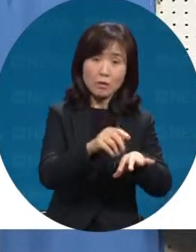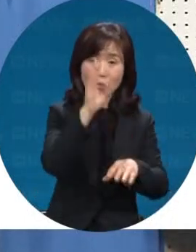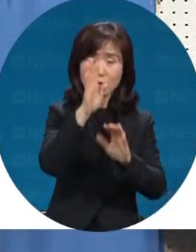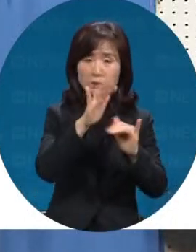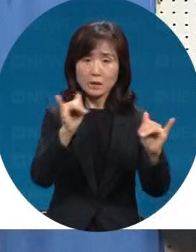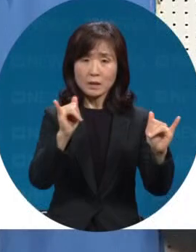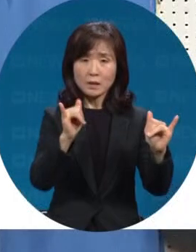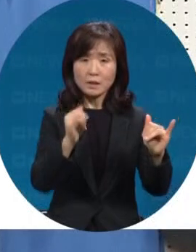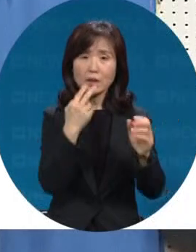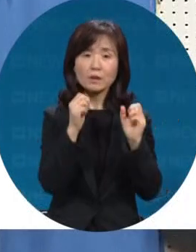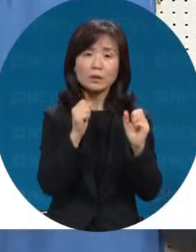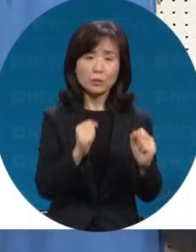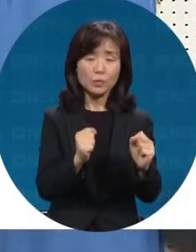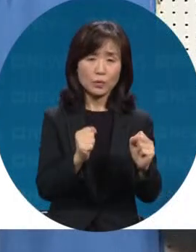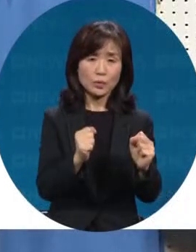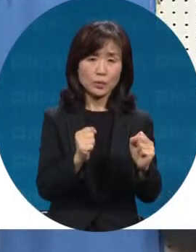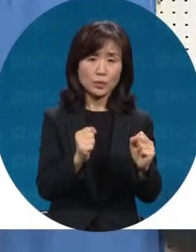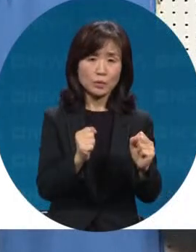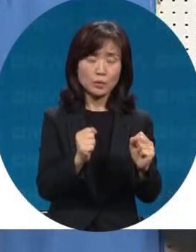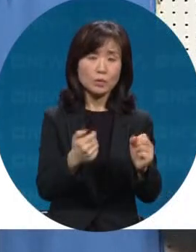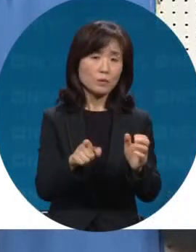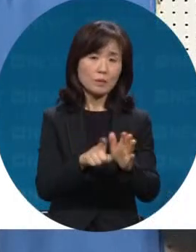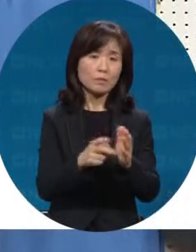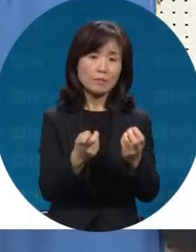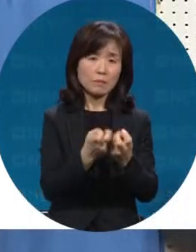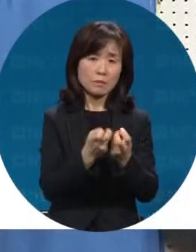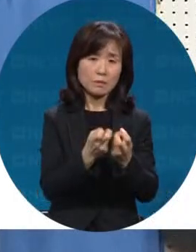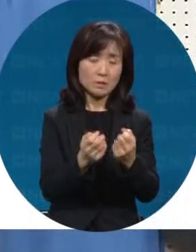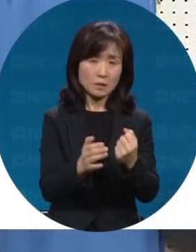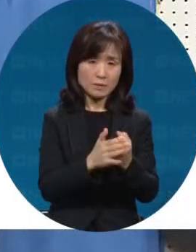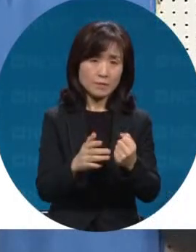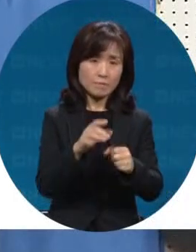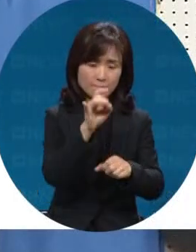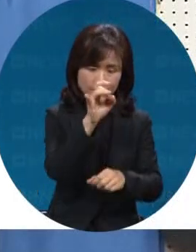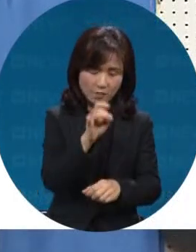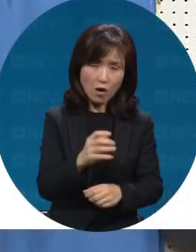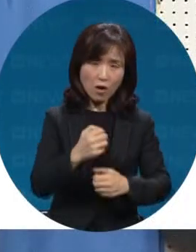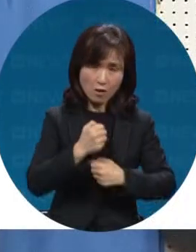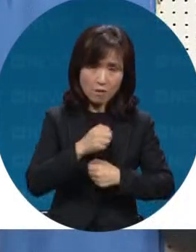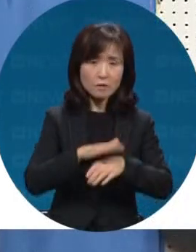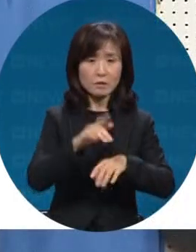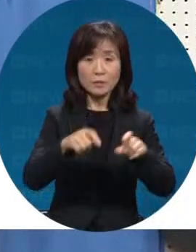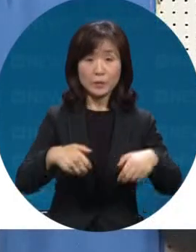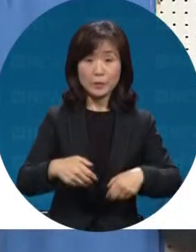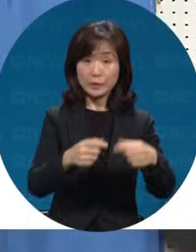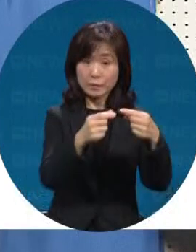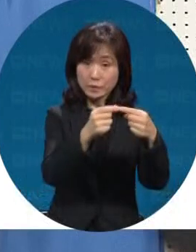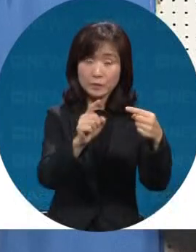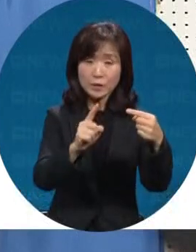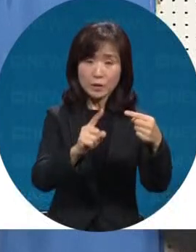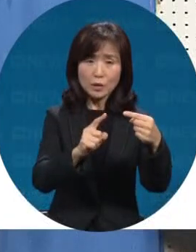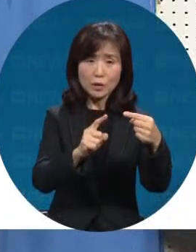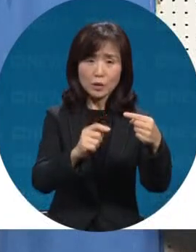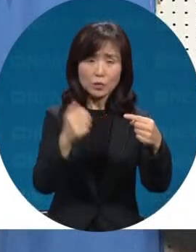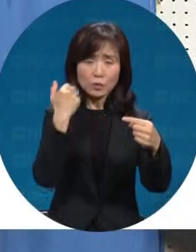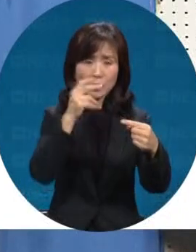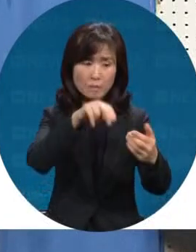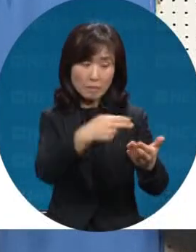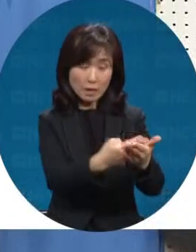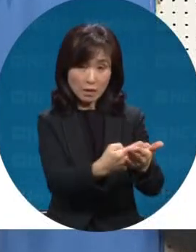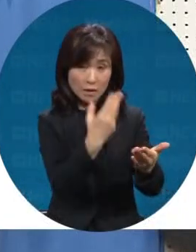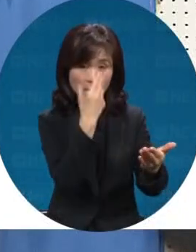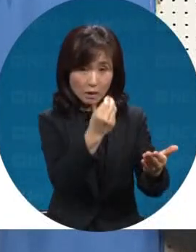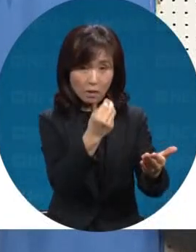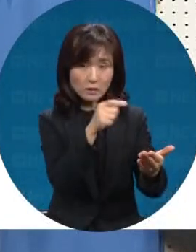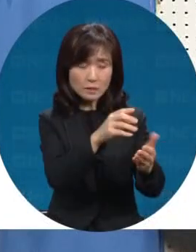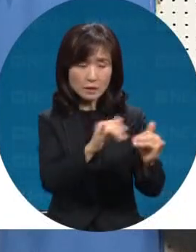위해서 하는 것들을 다 지켜주셔야 돼요. 그건 어렵지는 않습니다. 첫 번째로 해야 될 거는 누군가 쓰러졌을 때